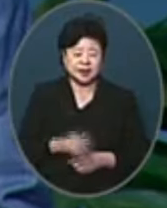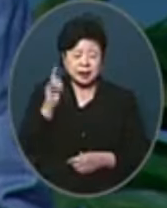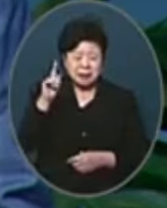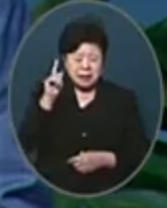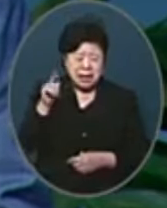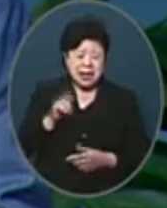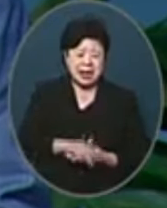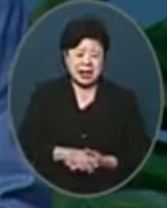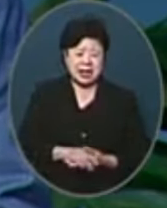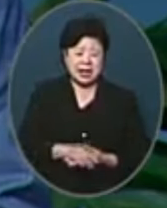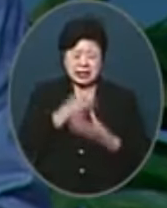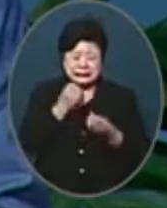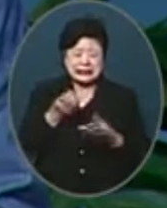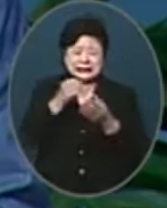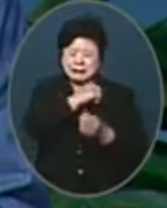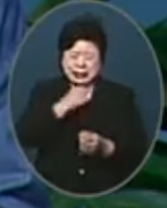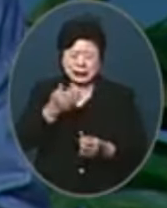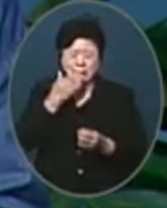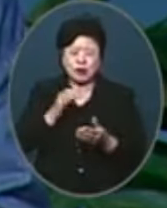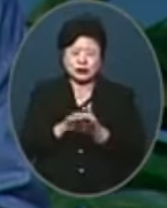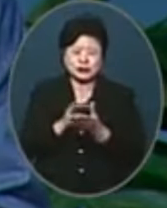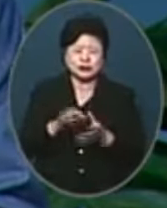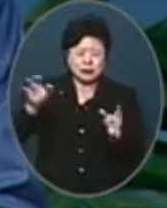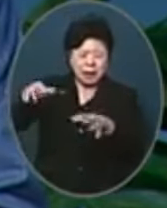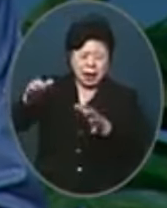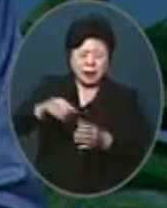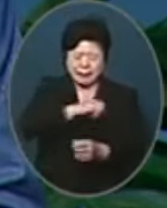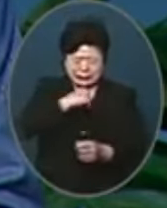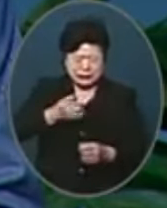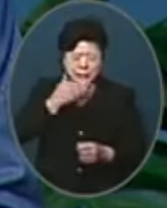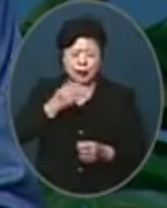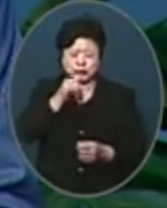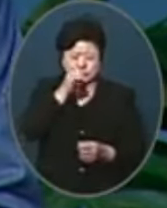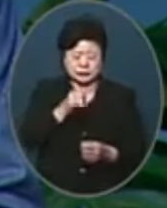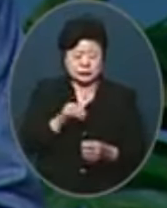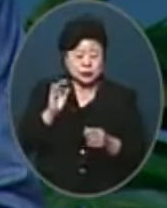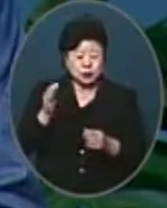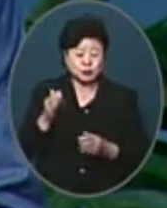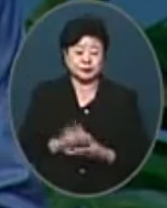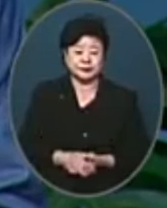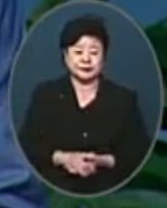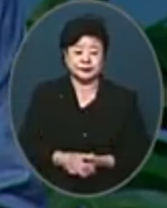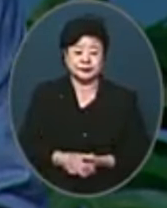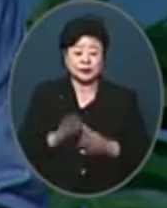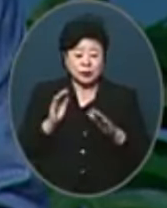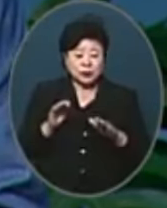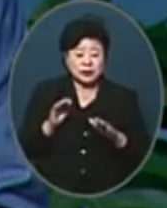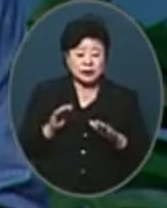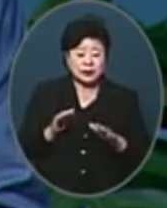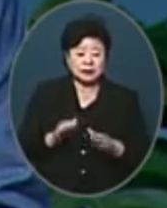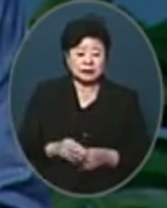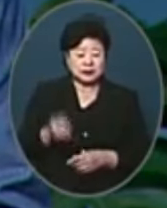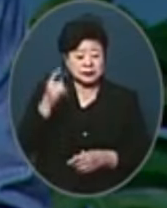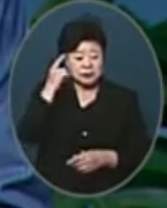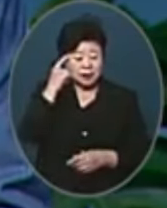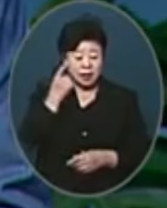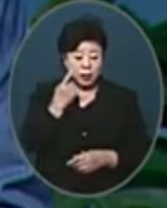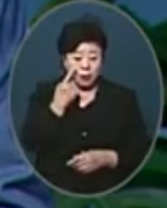매일같이 잔치를 베풀며 살았습니다. 요사이 오늘날 우리 사고방식으로